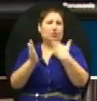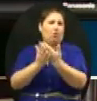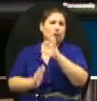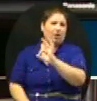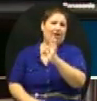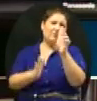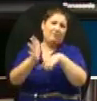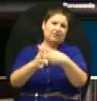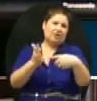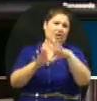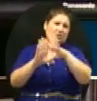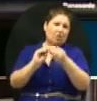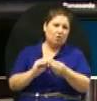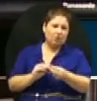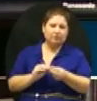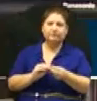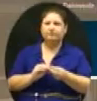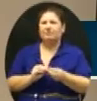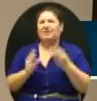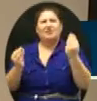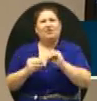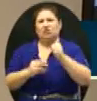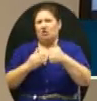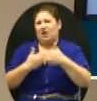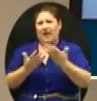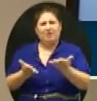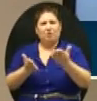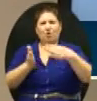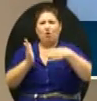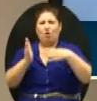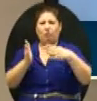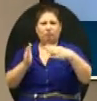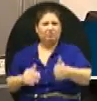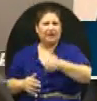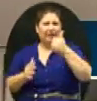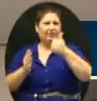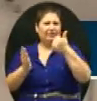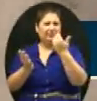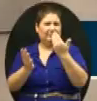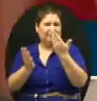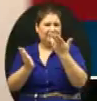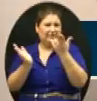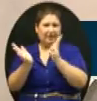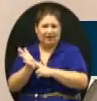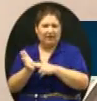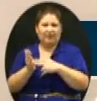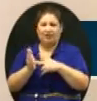הכל? קודם כל, אין פה עניין של מינהל תקין. כל עוד הצעת חוק שלי לא התקבלה,